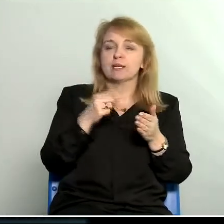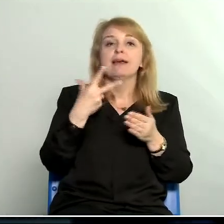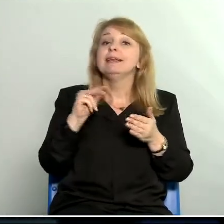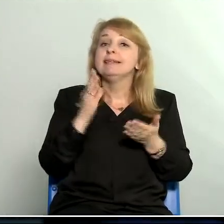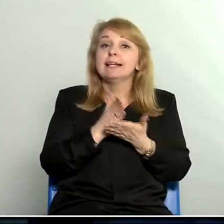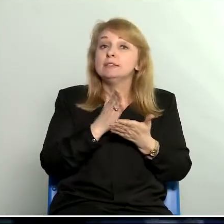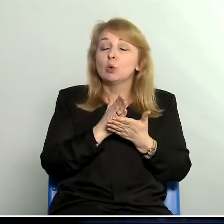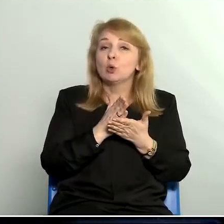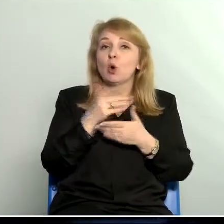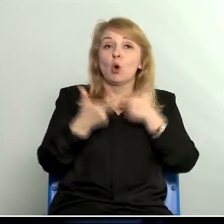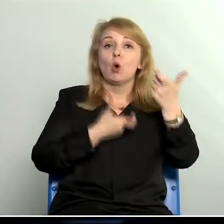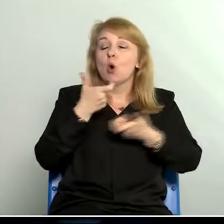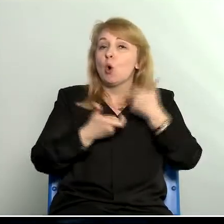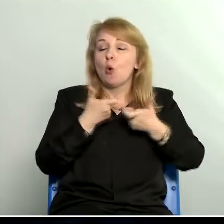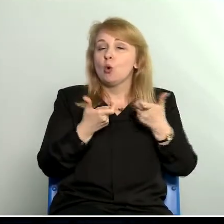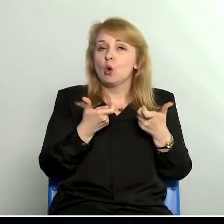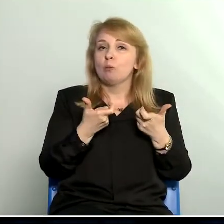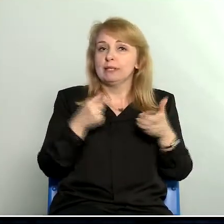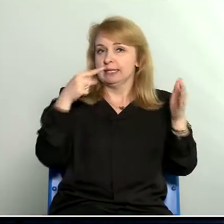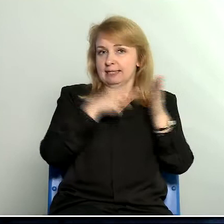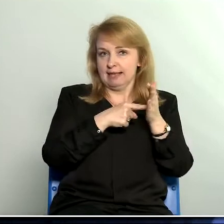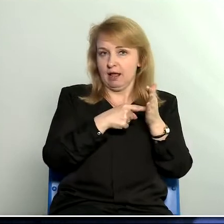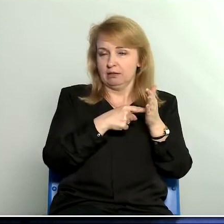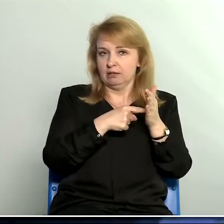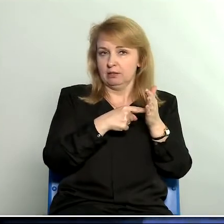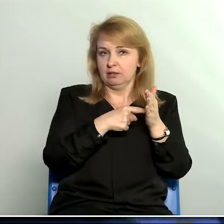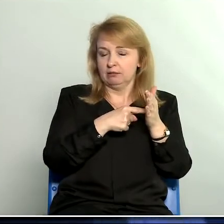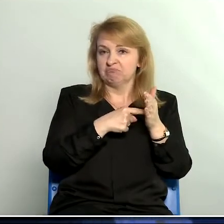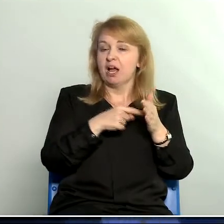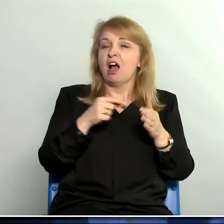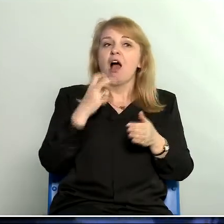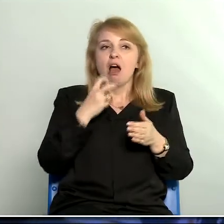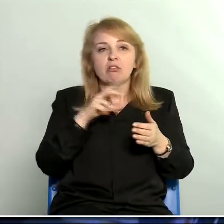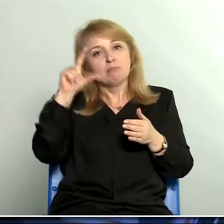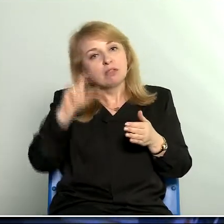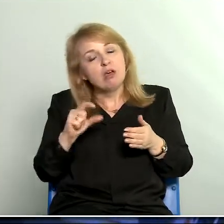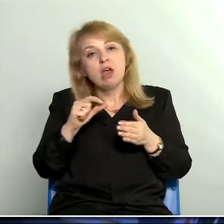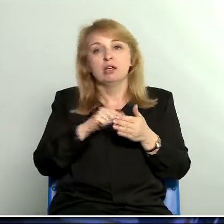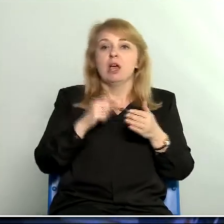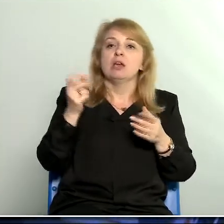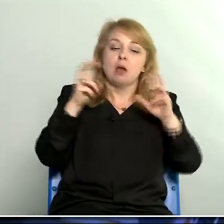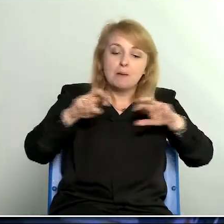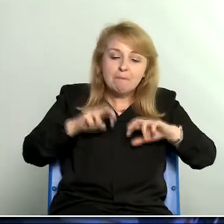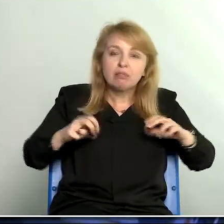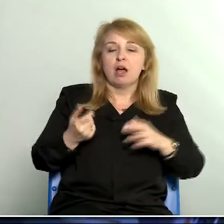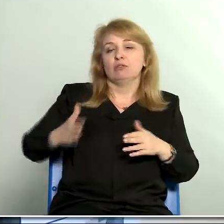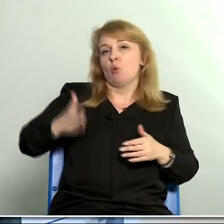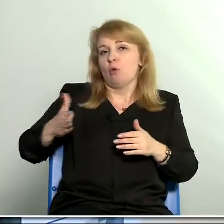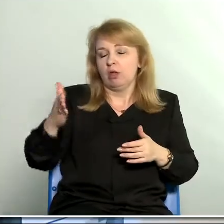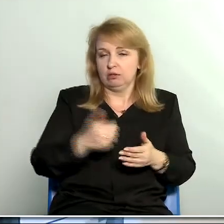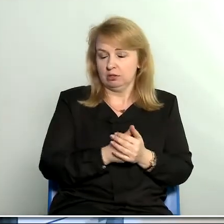celem, czyli na niskoemisyjność, na badania i rozwój i na tabor kolejowy.